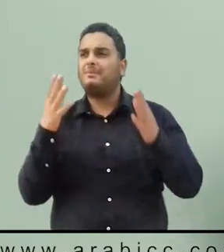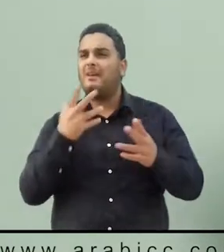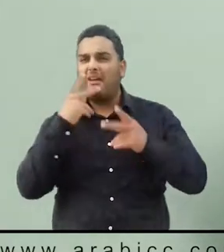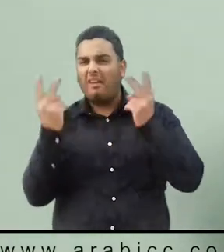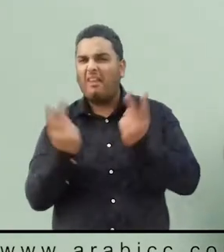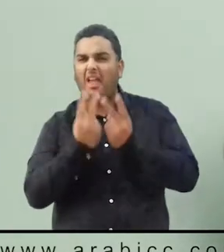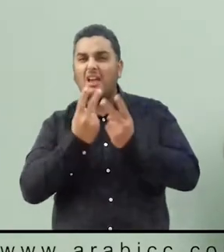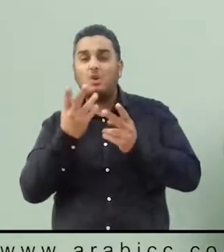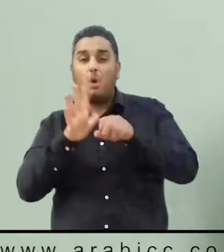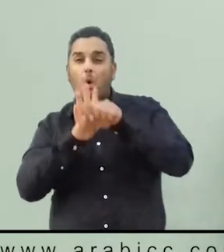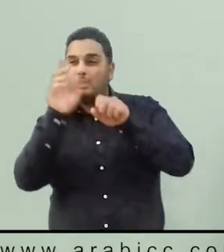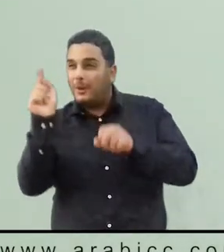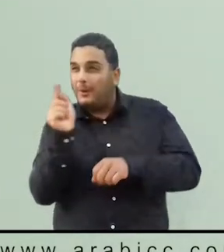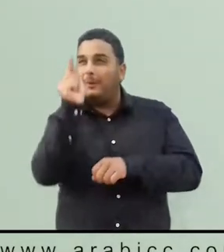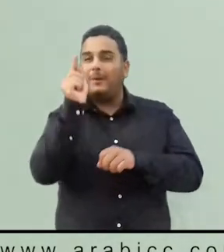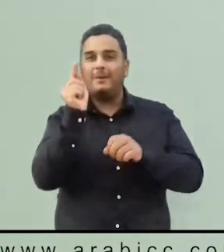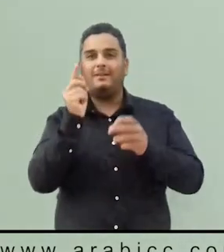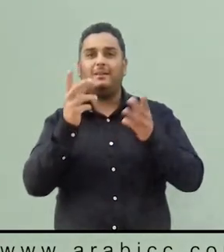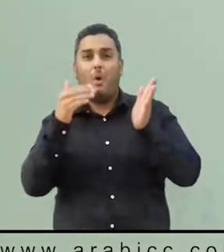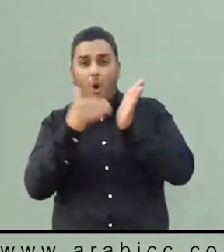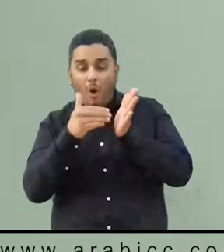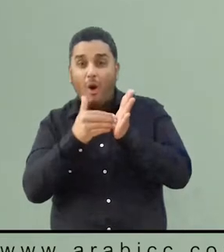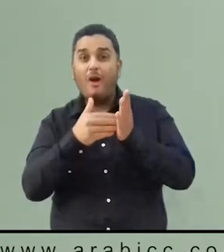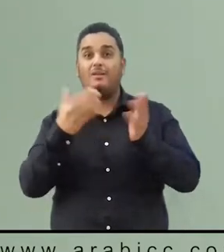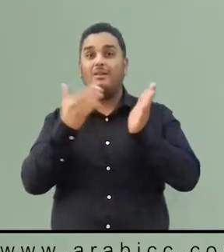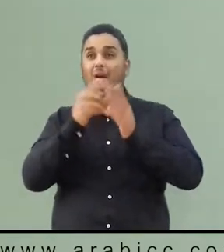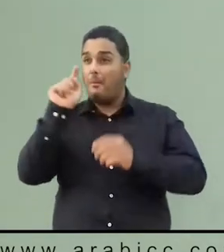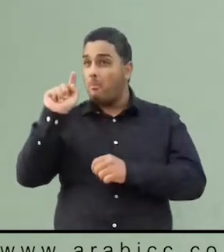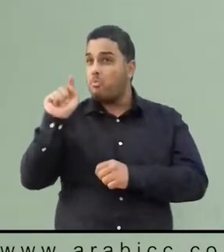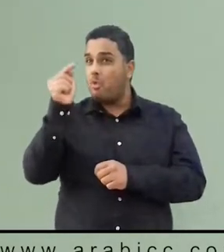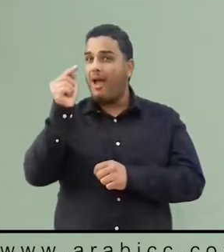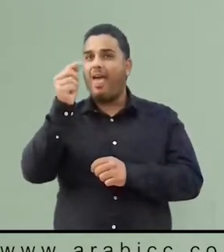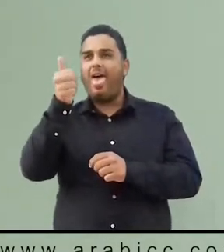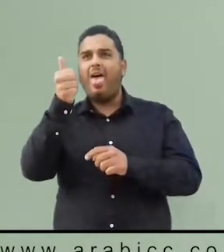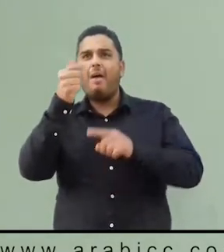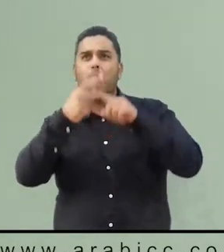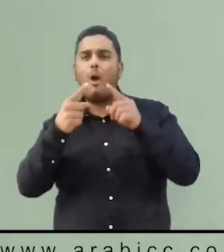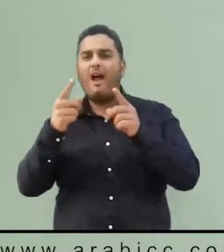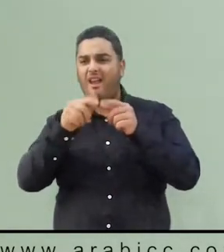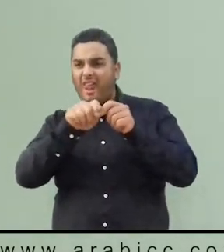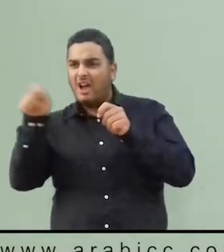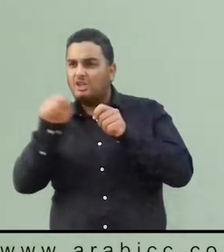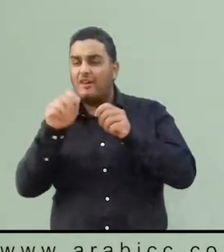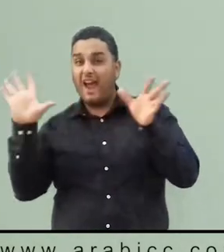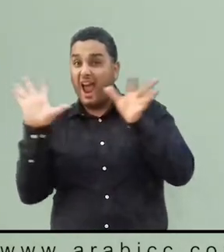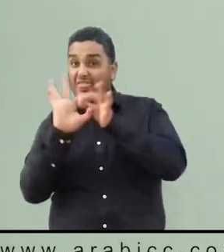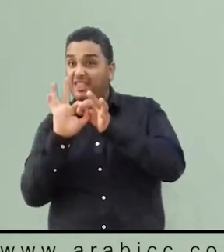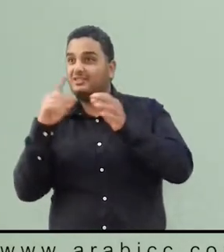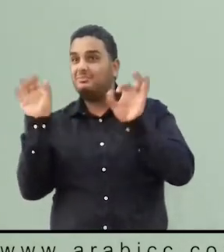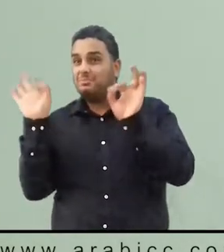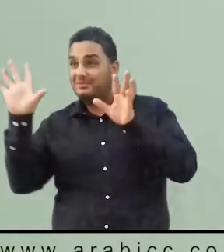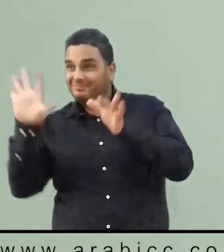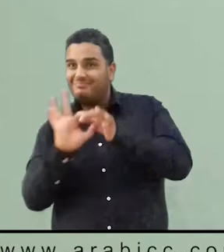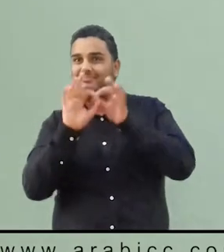Ensuite, une légère montée vers la gauche, puis une pointe d'un point de largeur